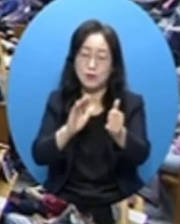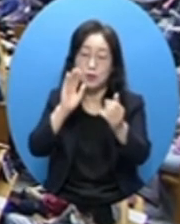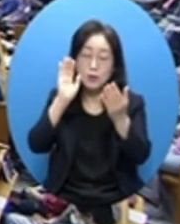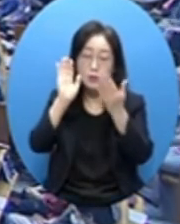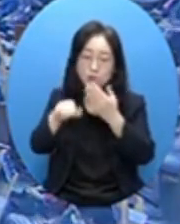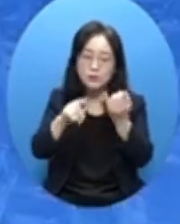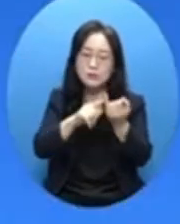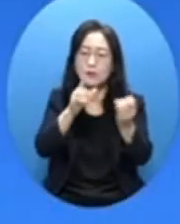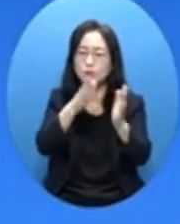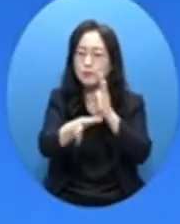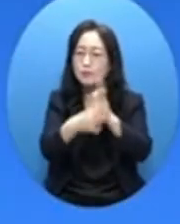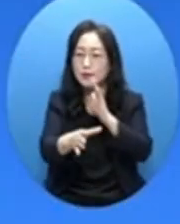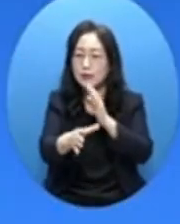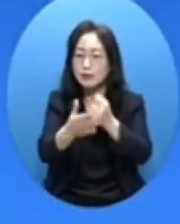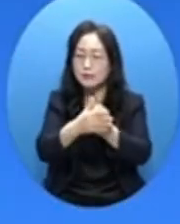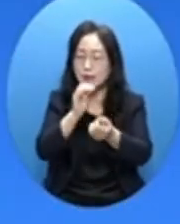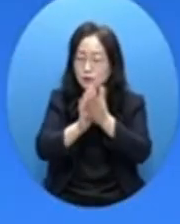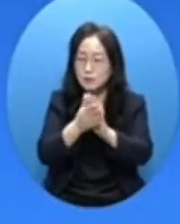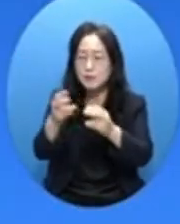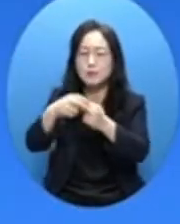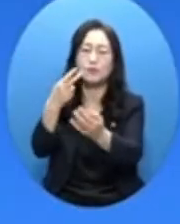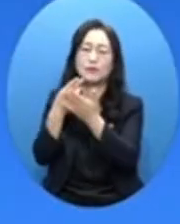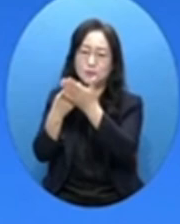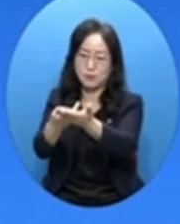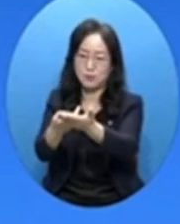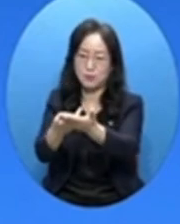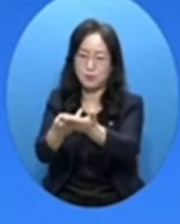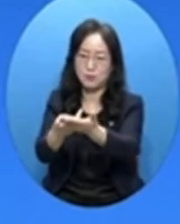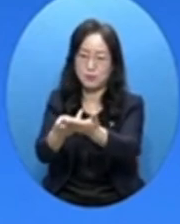계속 문제가 생기니까 병원에 입원시켰습니다.